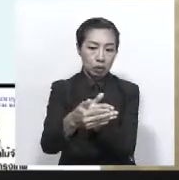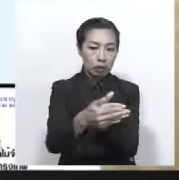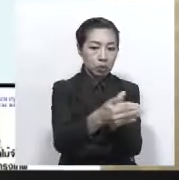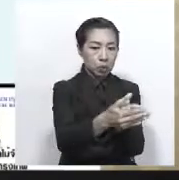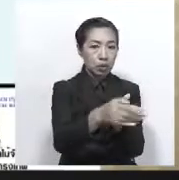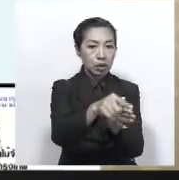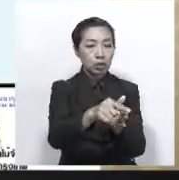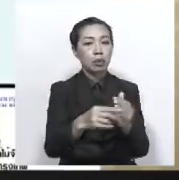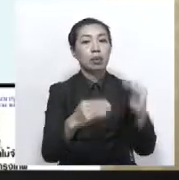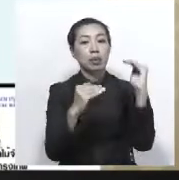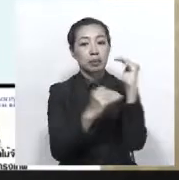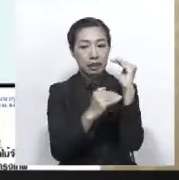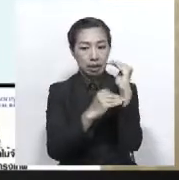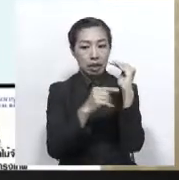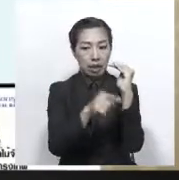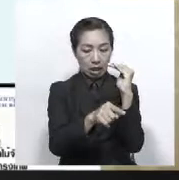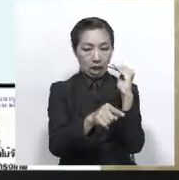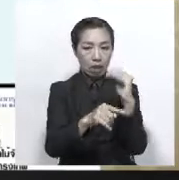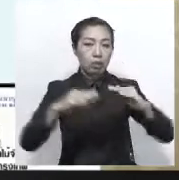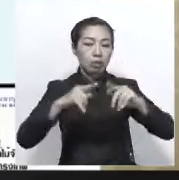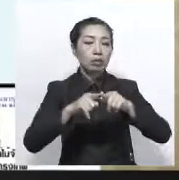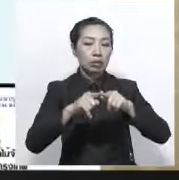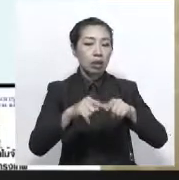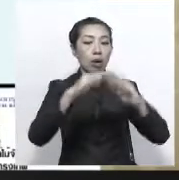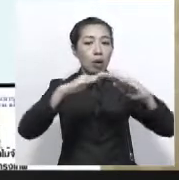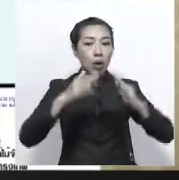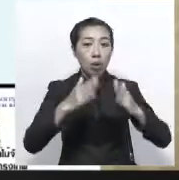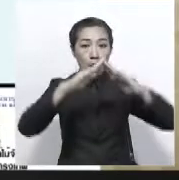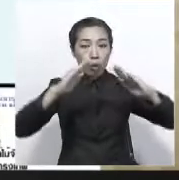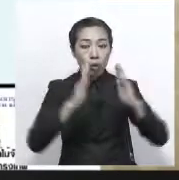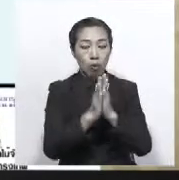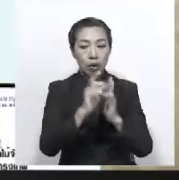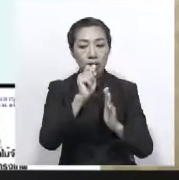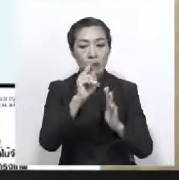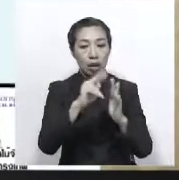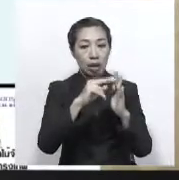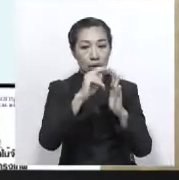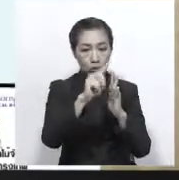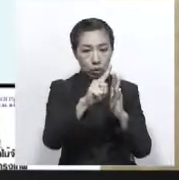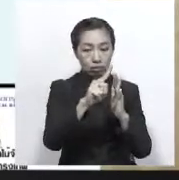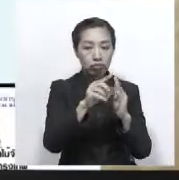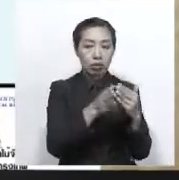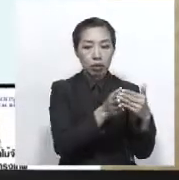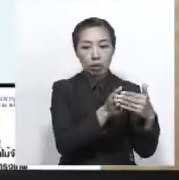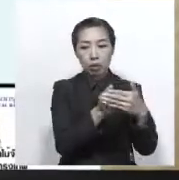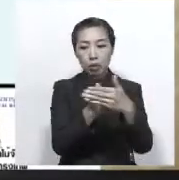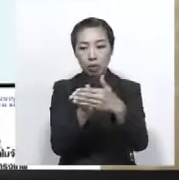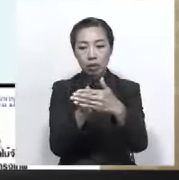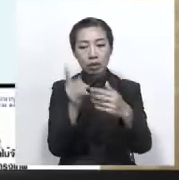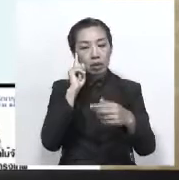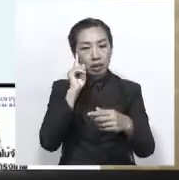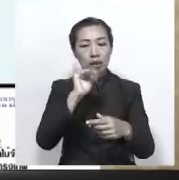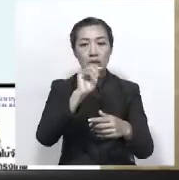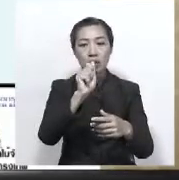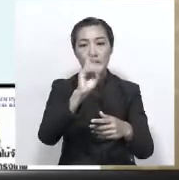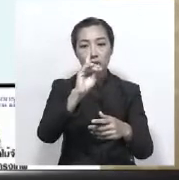เรือปิ่นเกล้าจนถึงท่าเรือวัดอรุณและไปส่งผู้โดยสารฝั่งพระนครที่โซนทิศใต้คือท่าเรือยอดพิมานไปจ